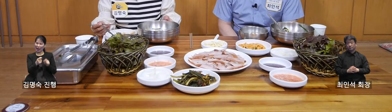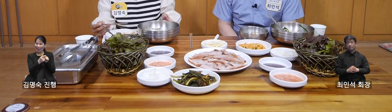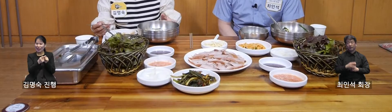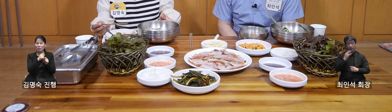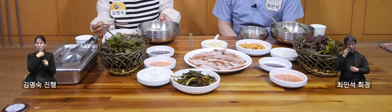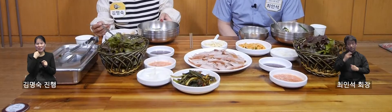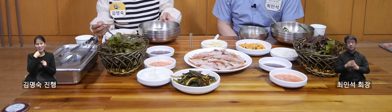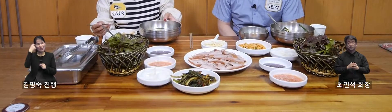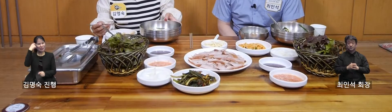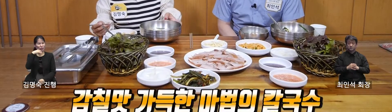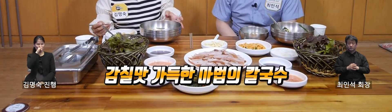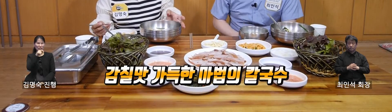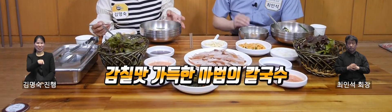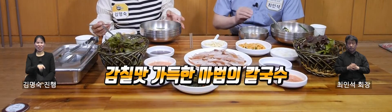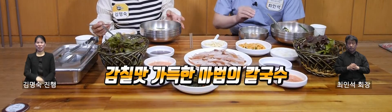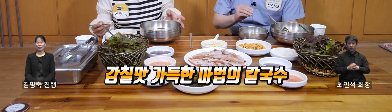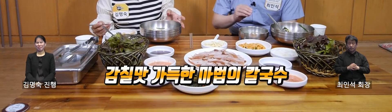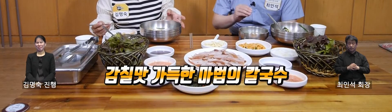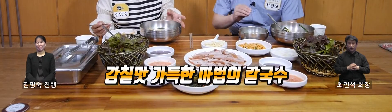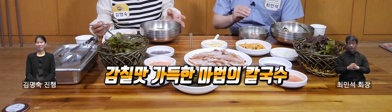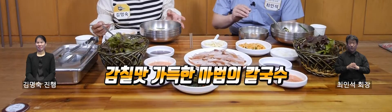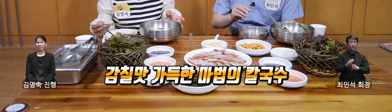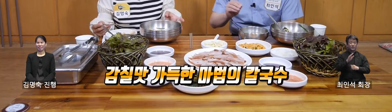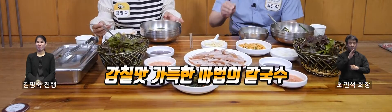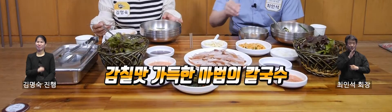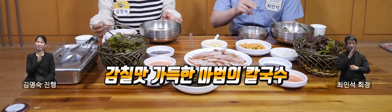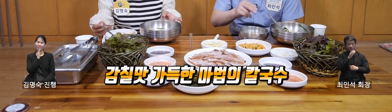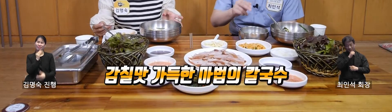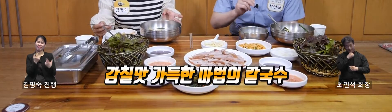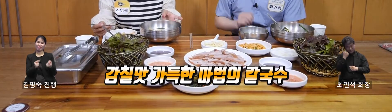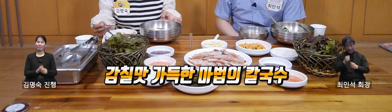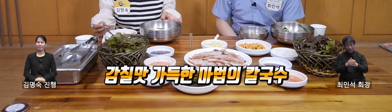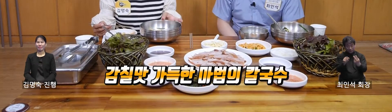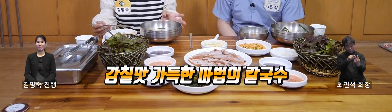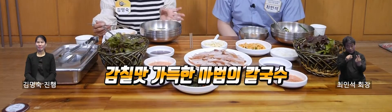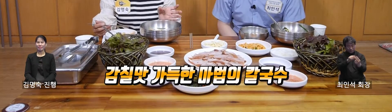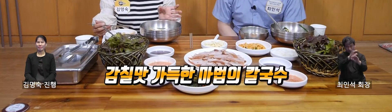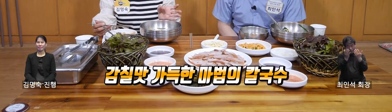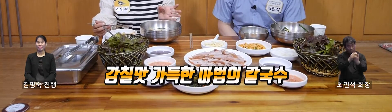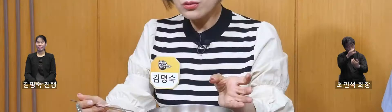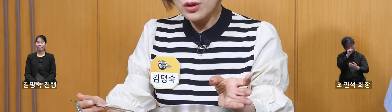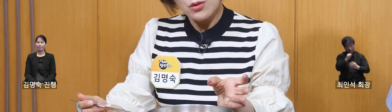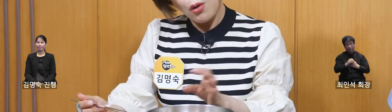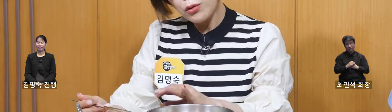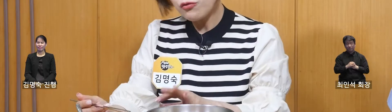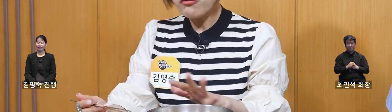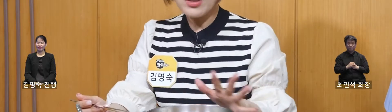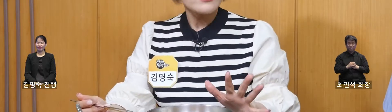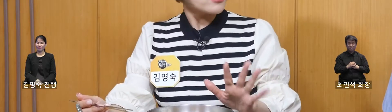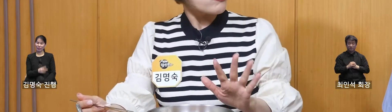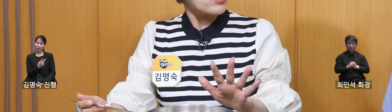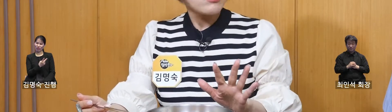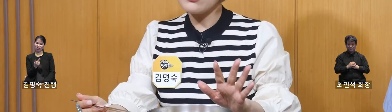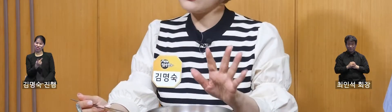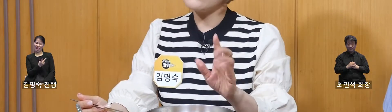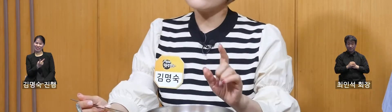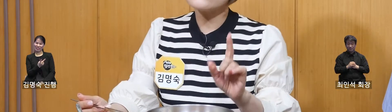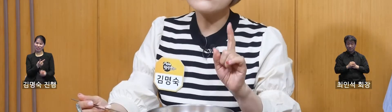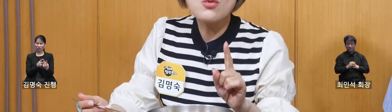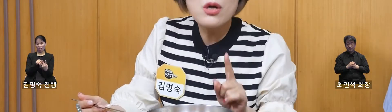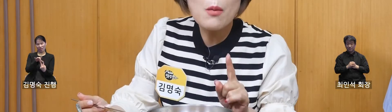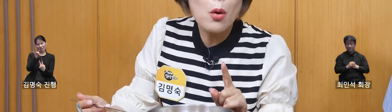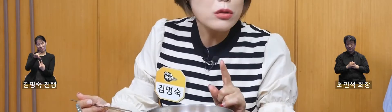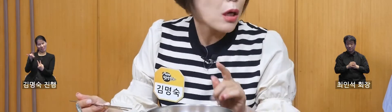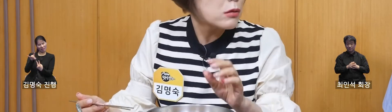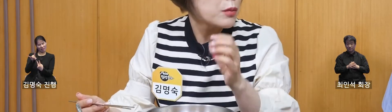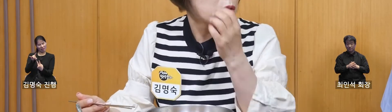네. 아주 감칠나게 아주 맛이 좋습니다. 두 가지 다 좋네요. 네. 이 두 가지 중에서 한